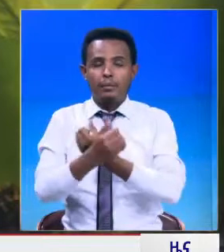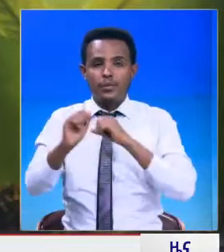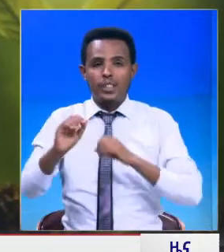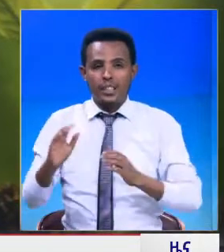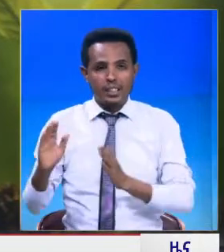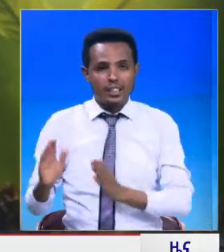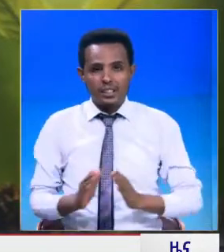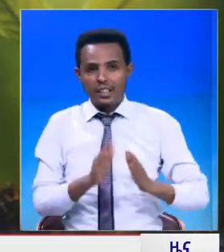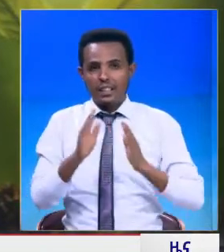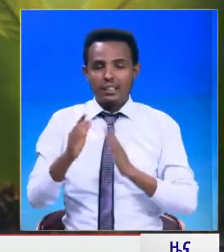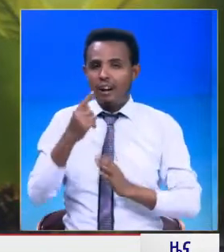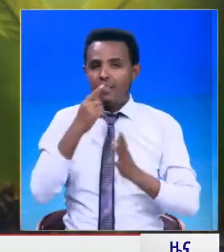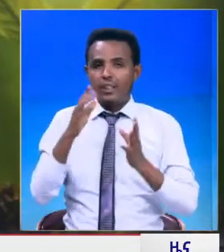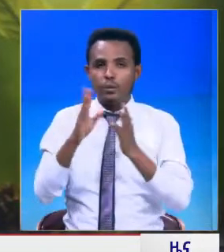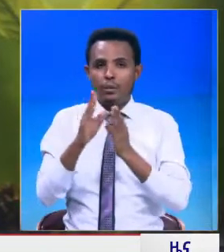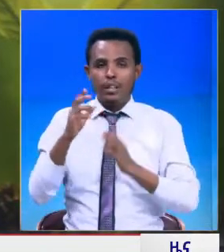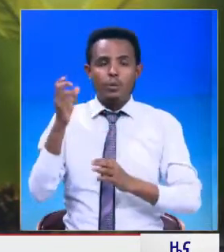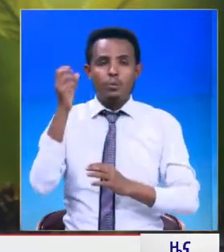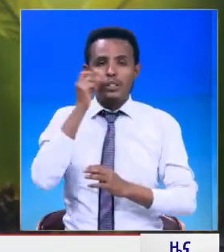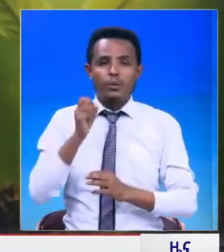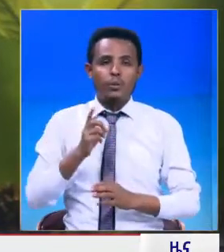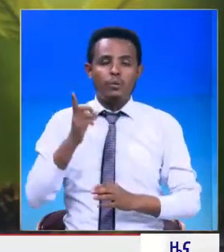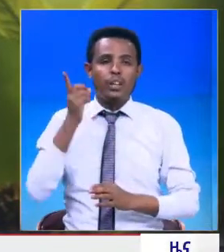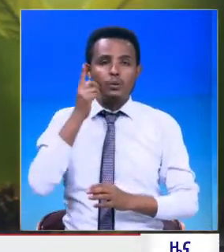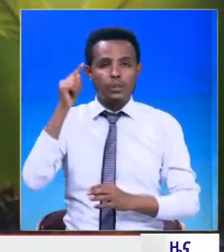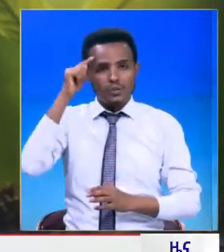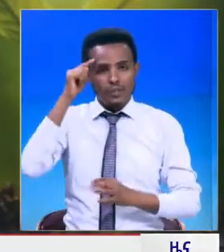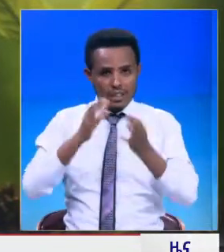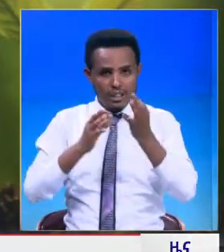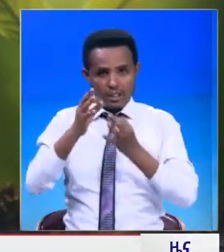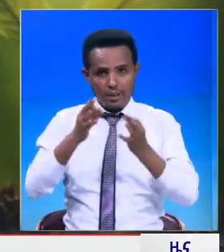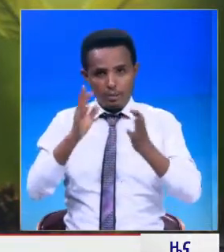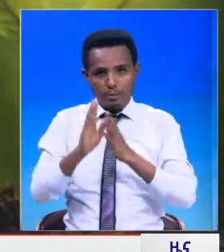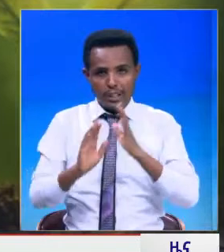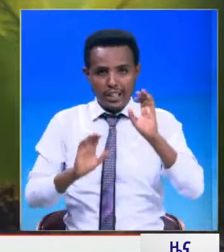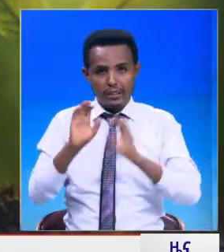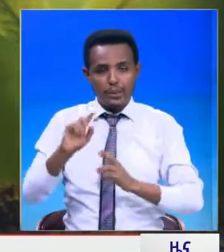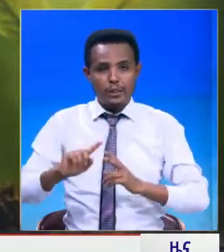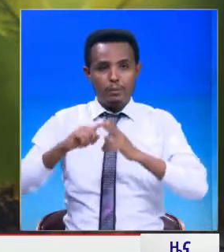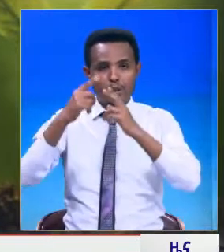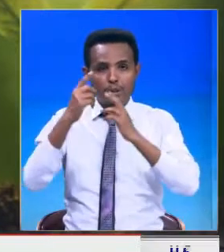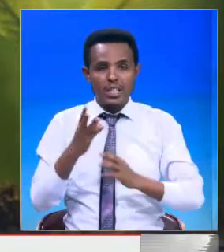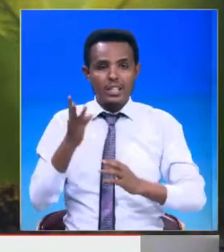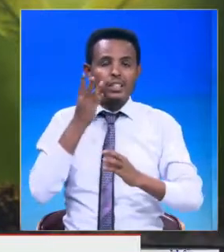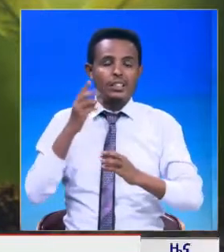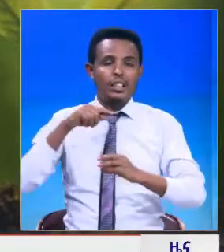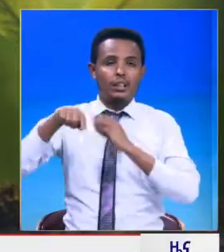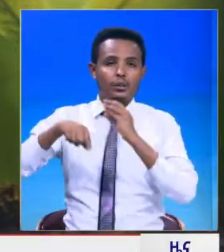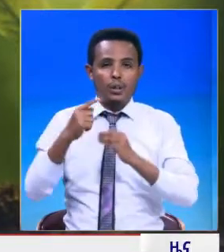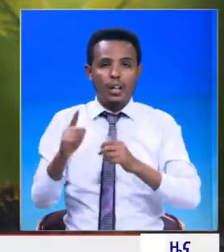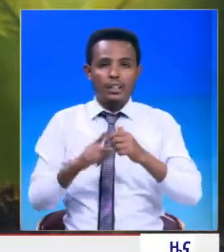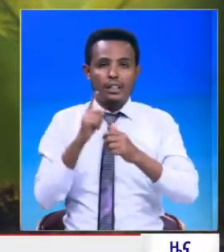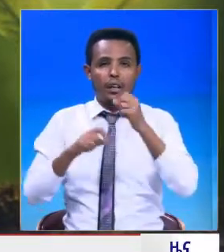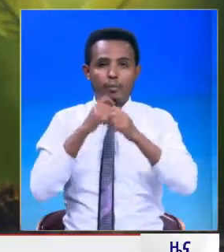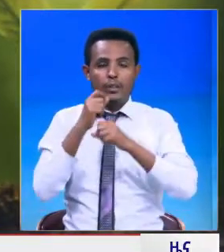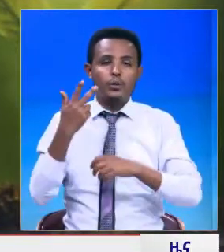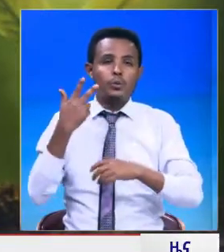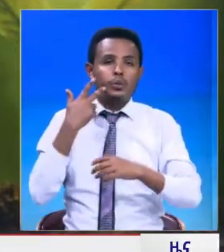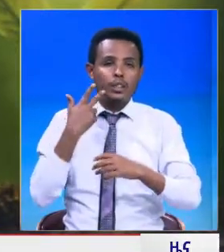ቤት አፈ ጉባኤ ወይዘሮ ፋንቱ ተስፋዬ ተናገሩ። መካሄድ በጀመረው የአማራ ክልል ምክር ቤት ስድስተኛ ዙር አንደኛ ዓመት የሥራ ዘመን